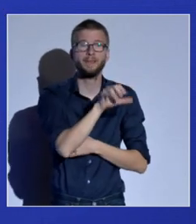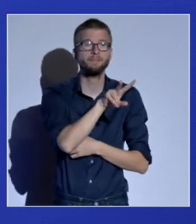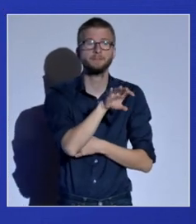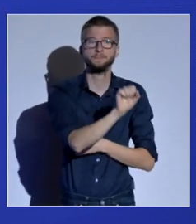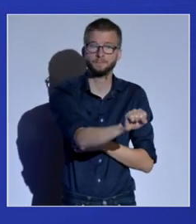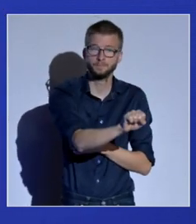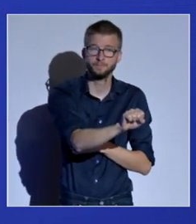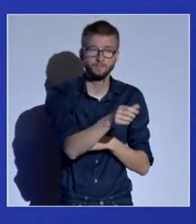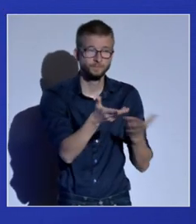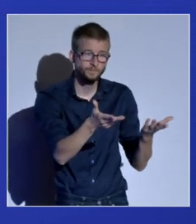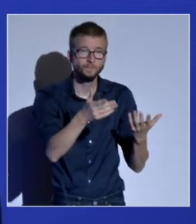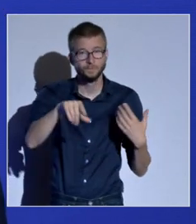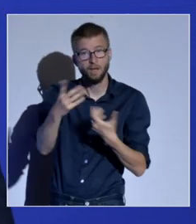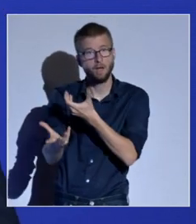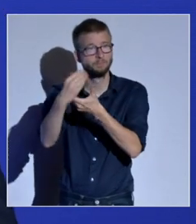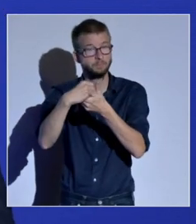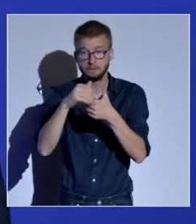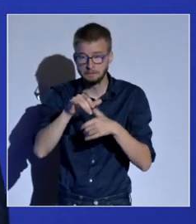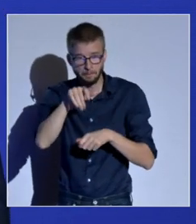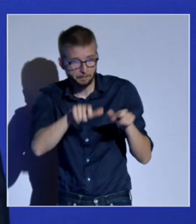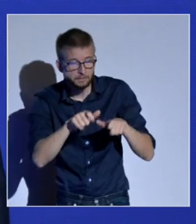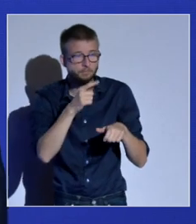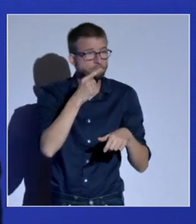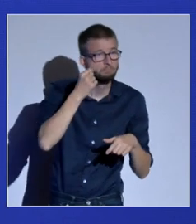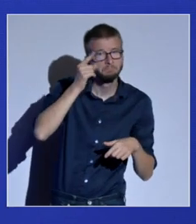des femmes et hommes de bonne volonté que nous aurions dû